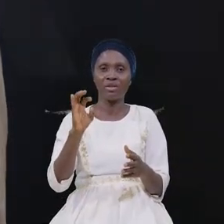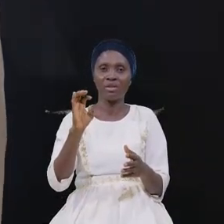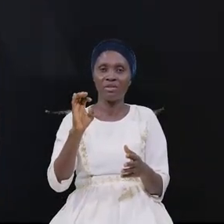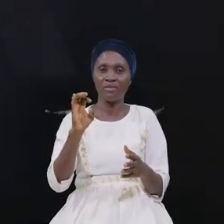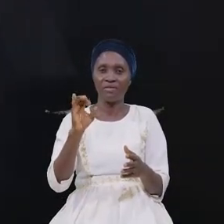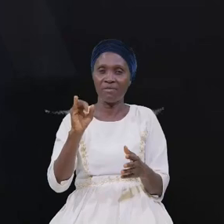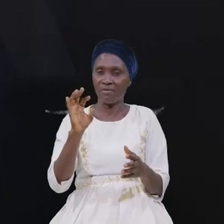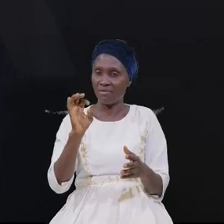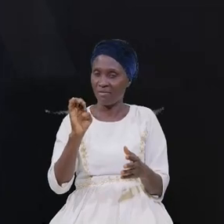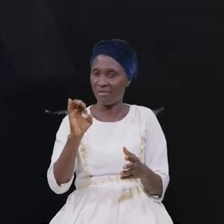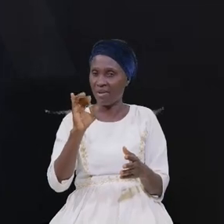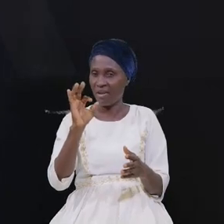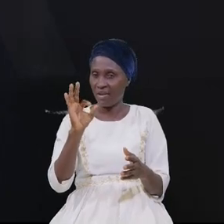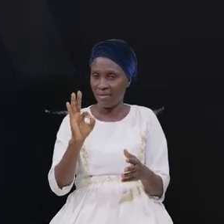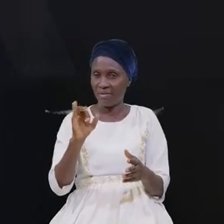plume.